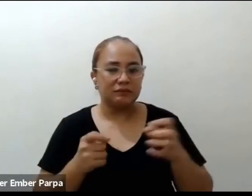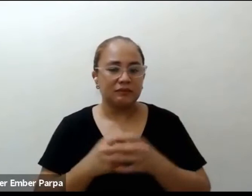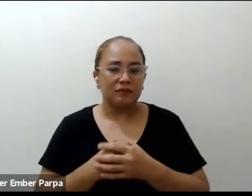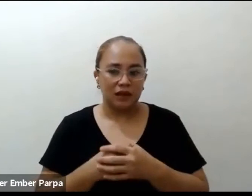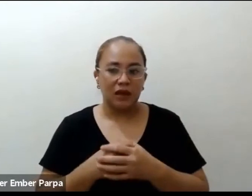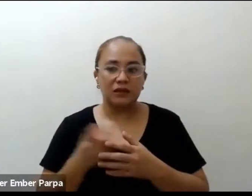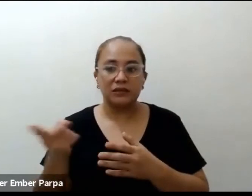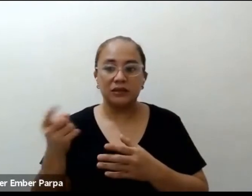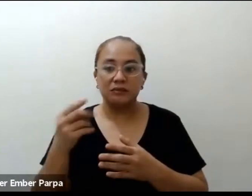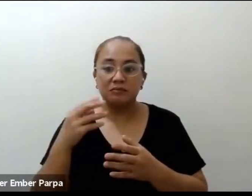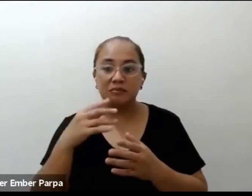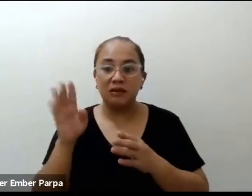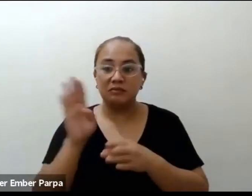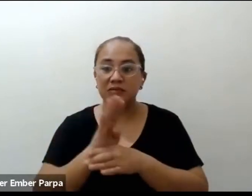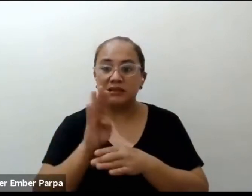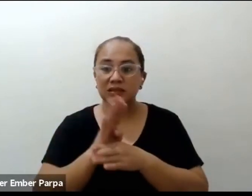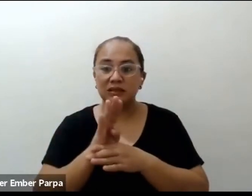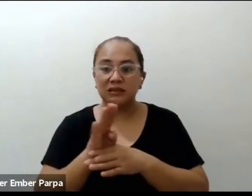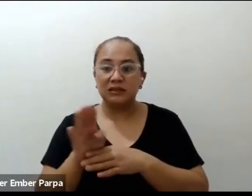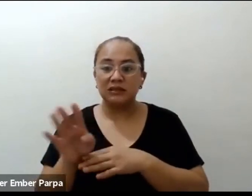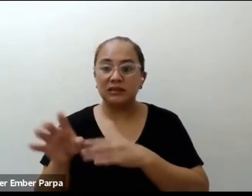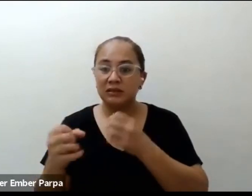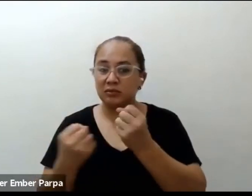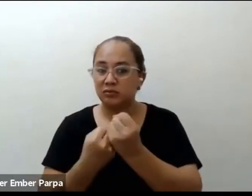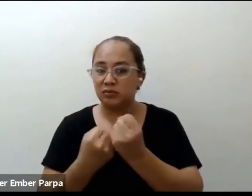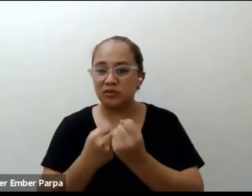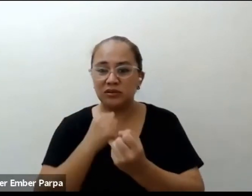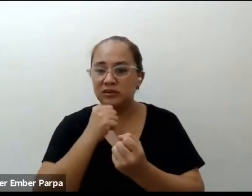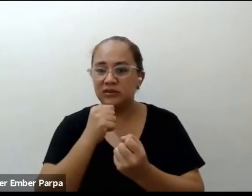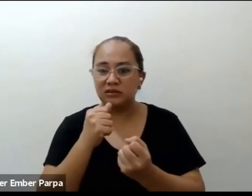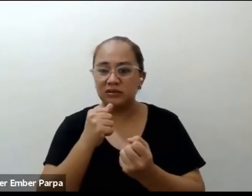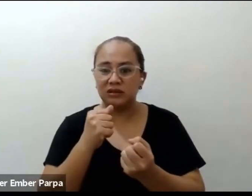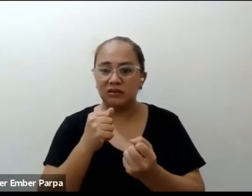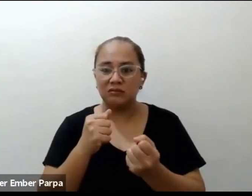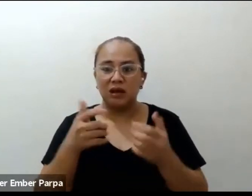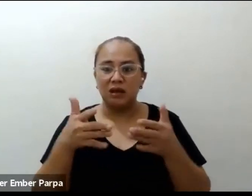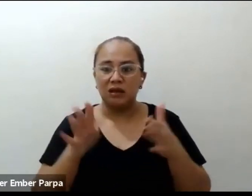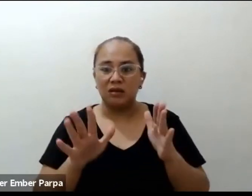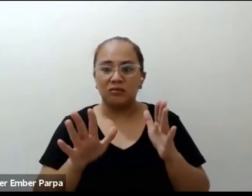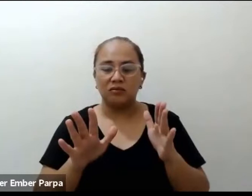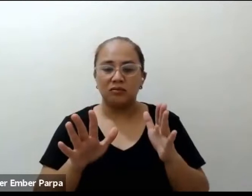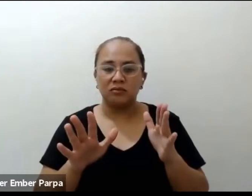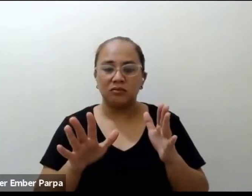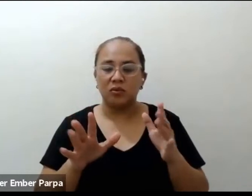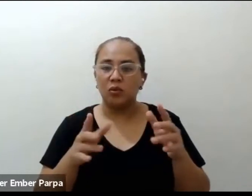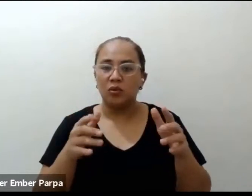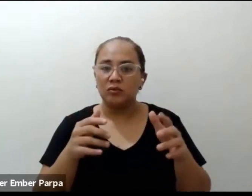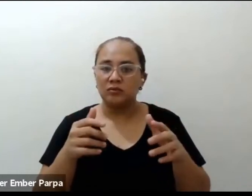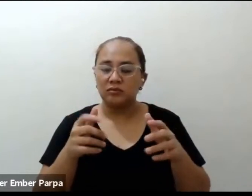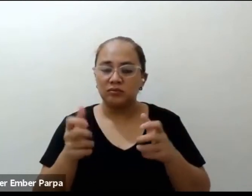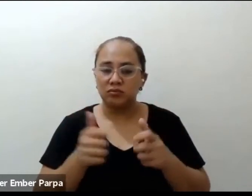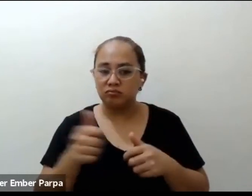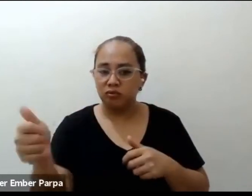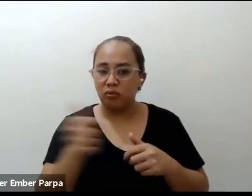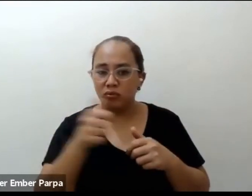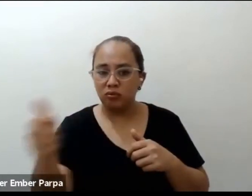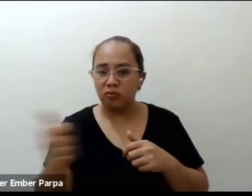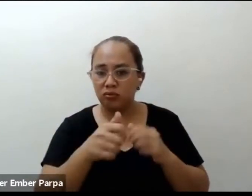mga negosyanteng ito are subsidized, hindi nila malalakarin mga bus nila. Yun ang problema. Tulugi sila.